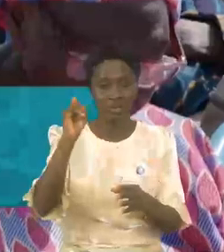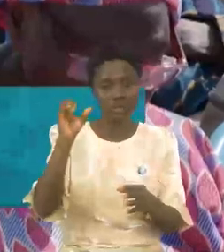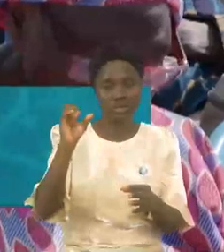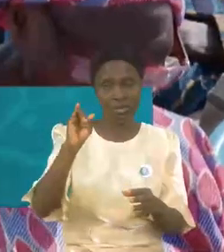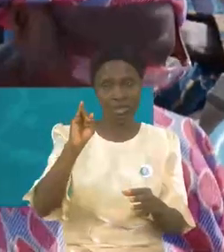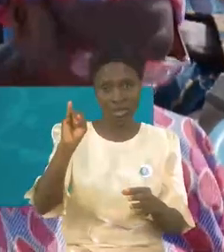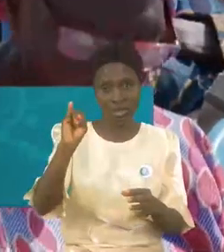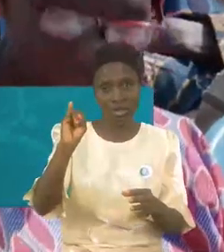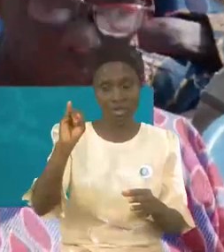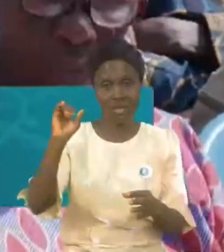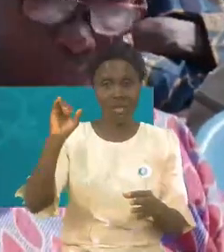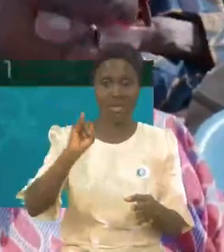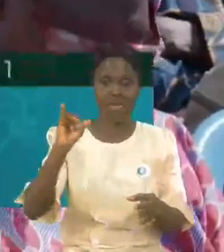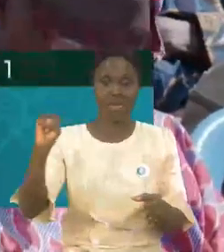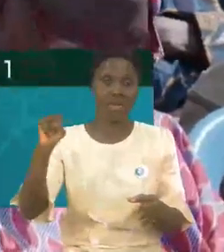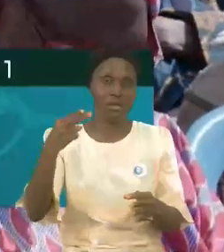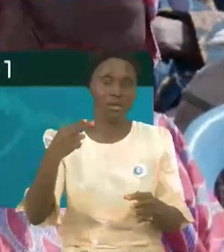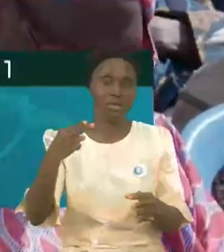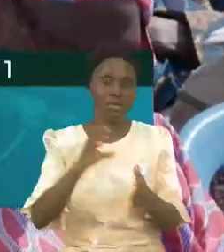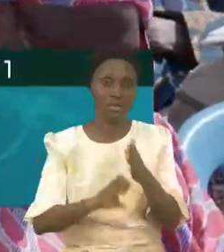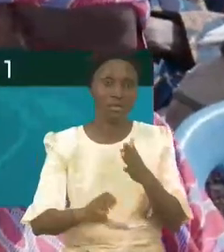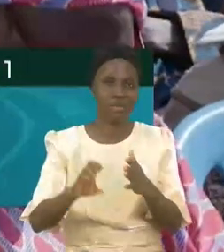Je vous ai déjà lu cela, voyons.